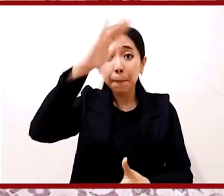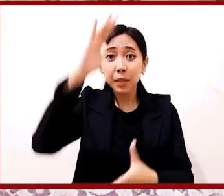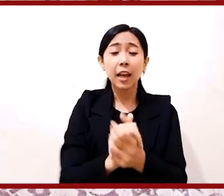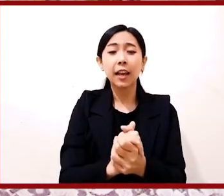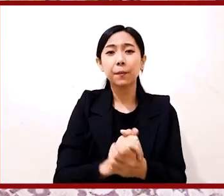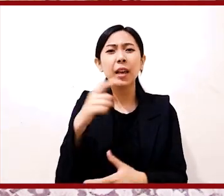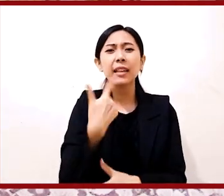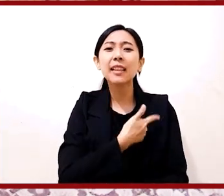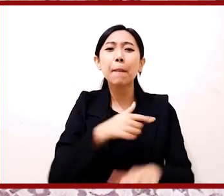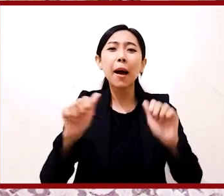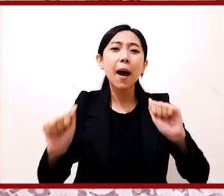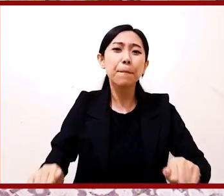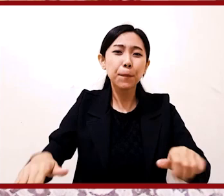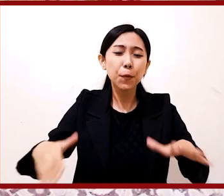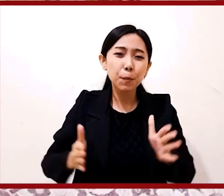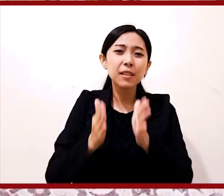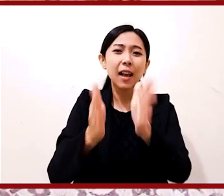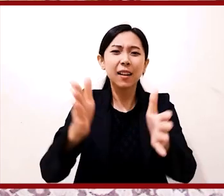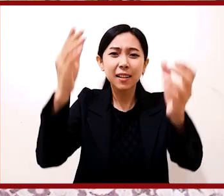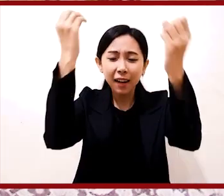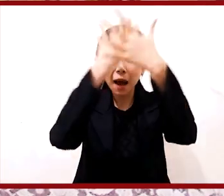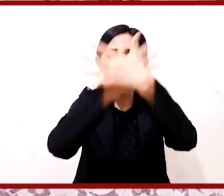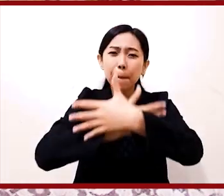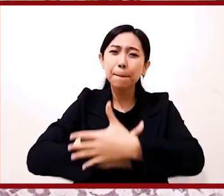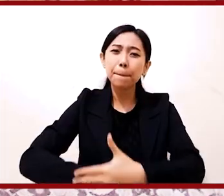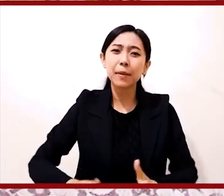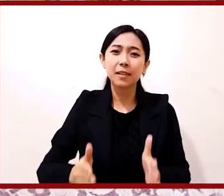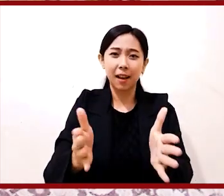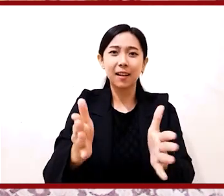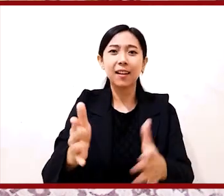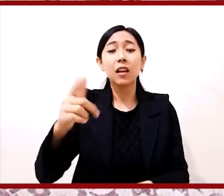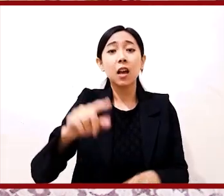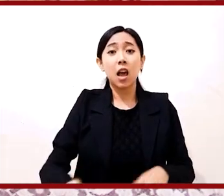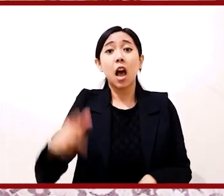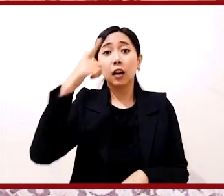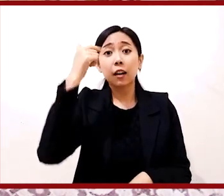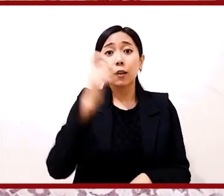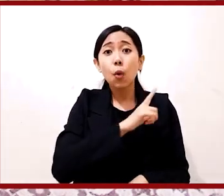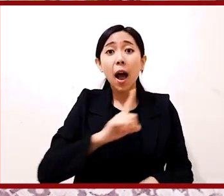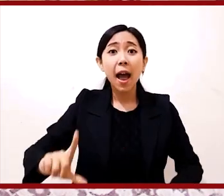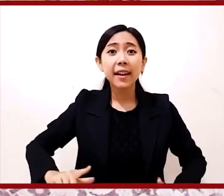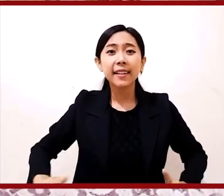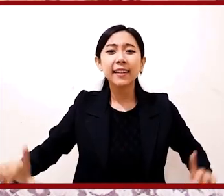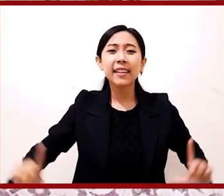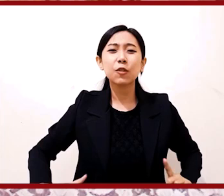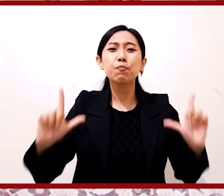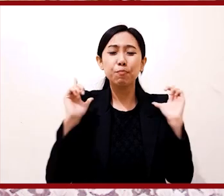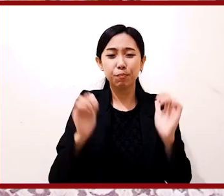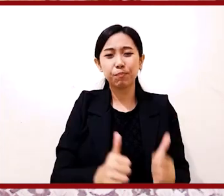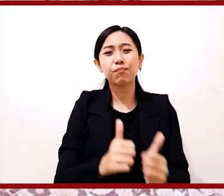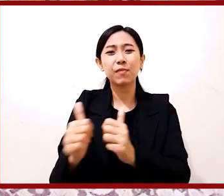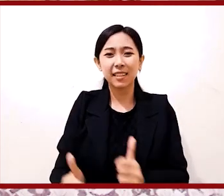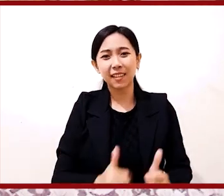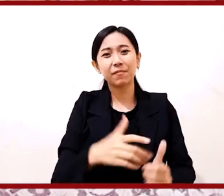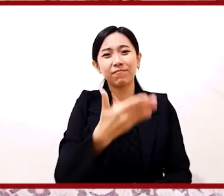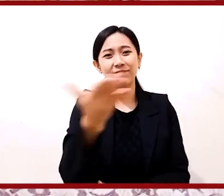yang meyakini kita mampu menjalani gelapnya perjalanan karena Tuhan yang hidup beserta